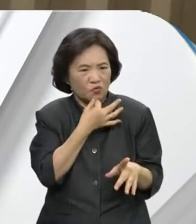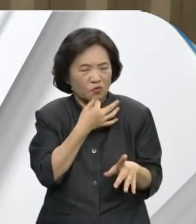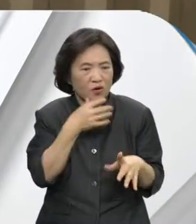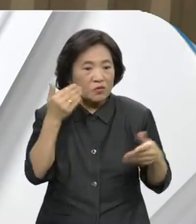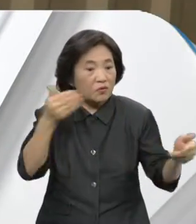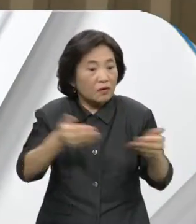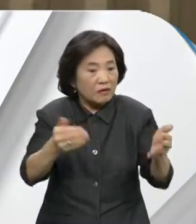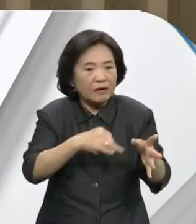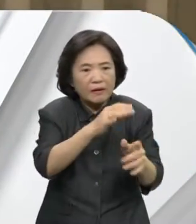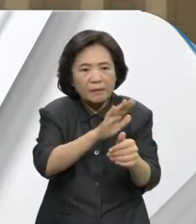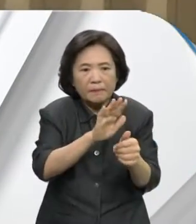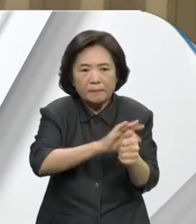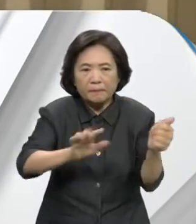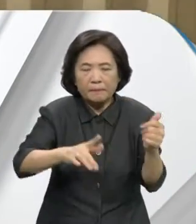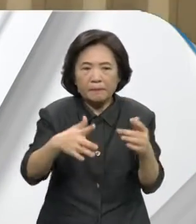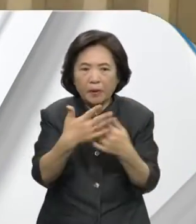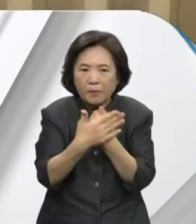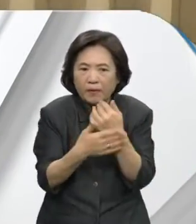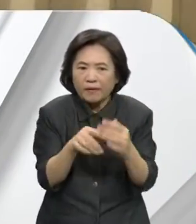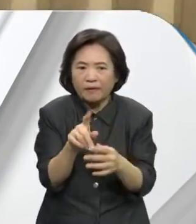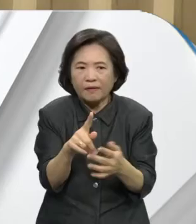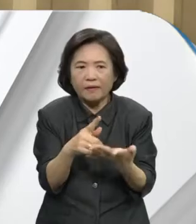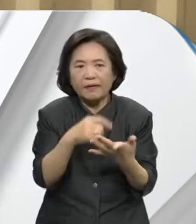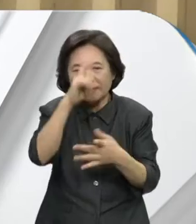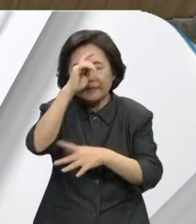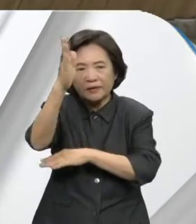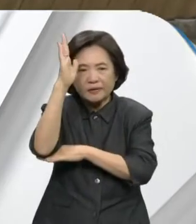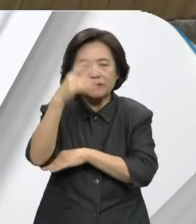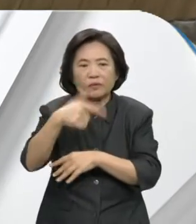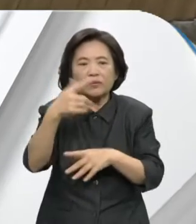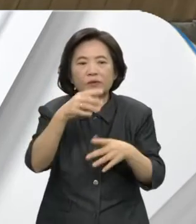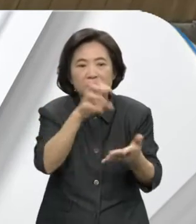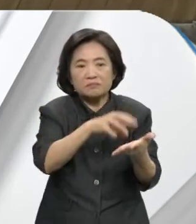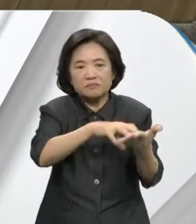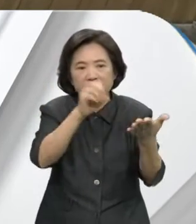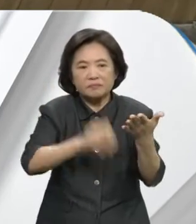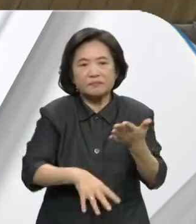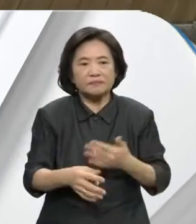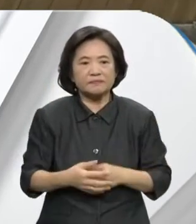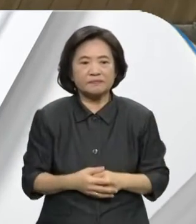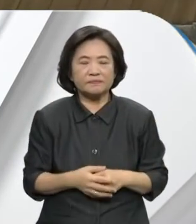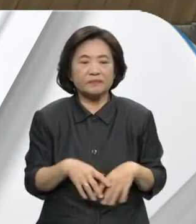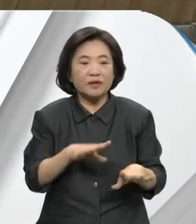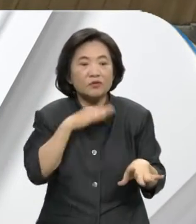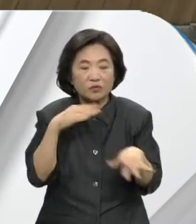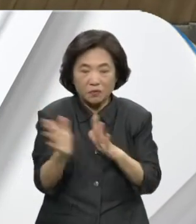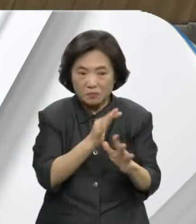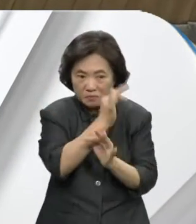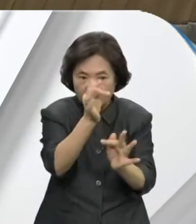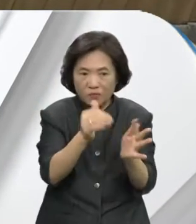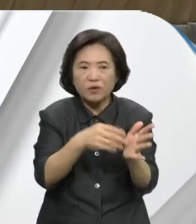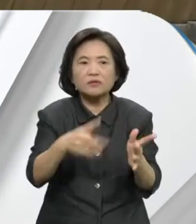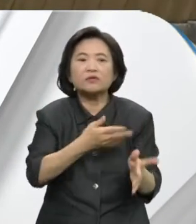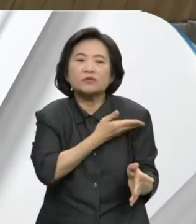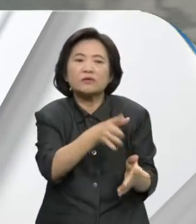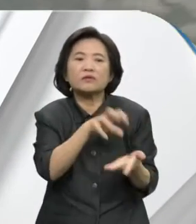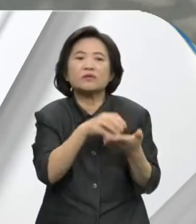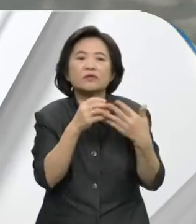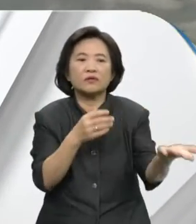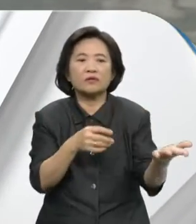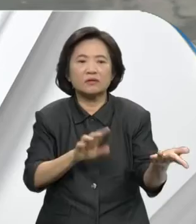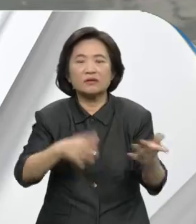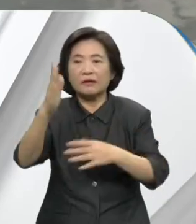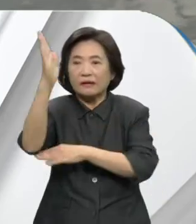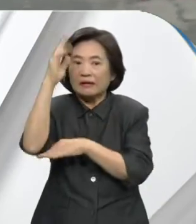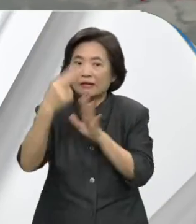到报谣师傅，要求县政府停电撤销执照。但所有的厂师都做好为张俊彦营业，不过县政府强